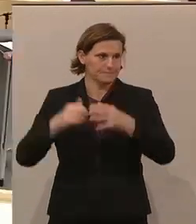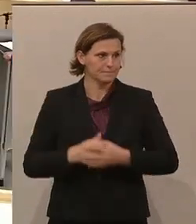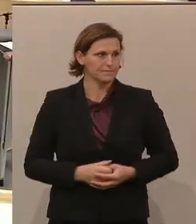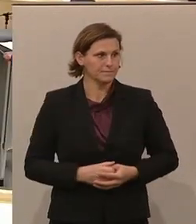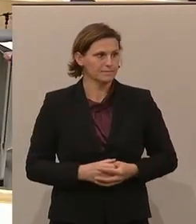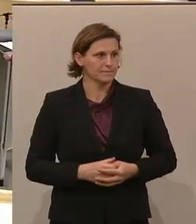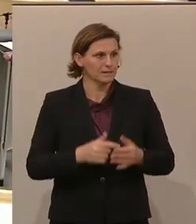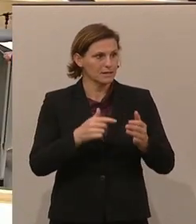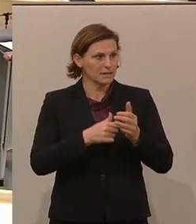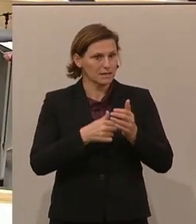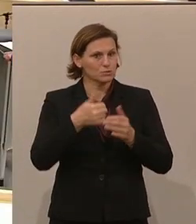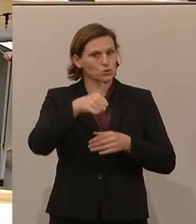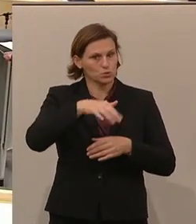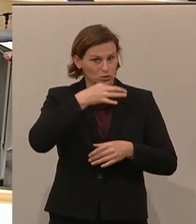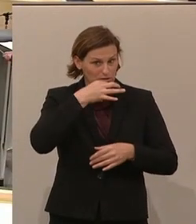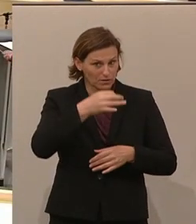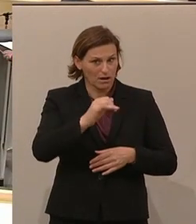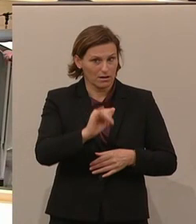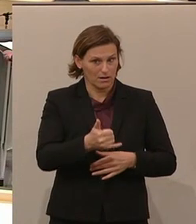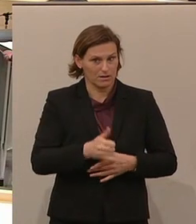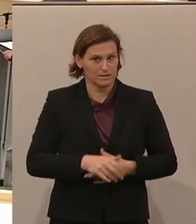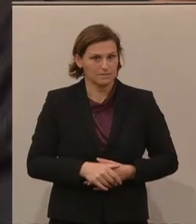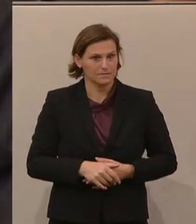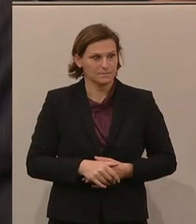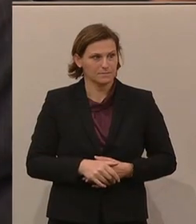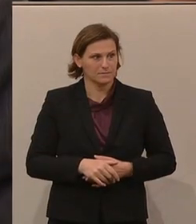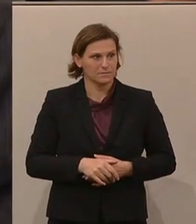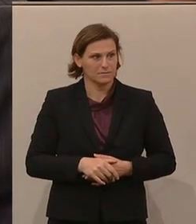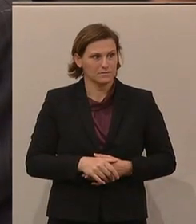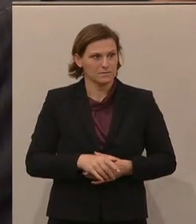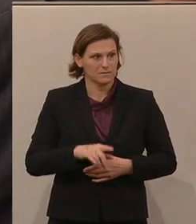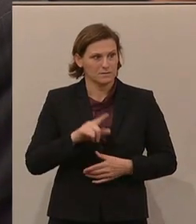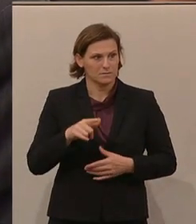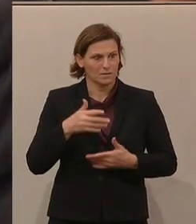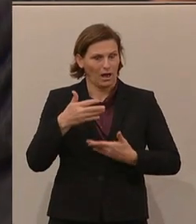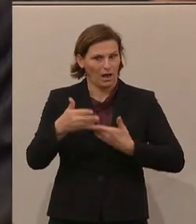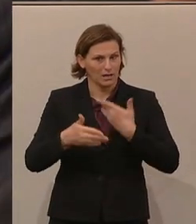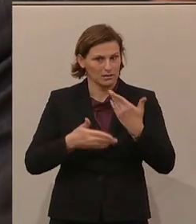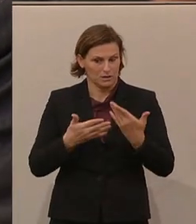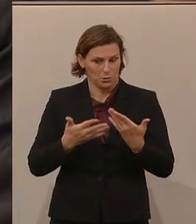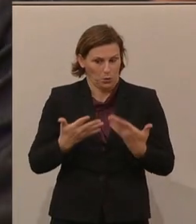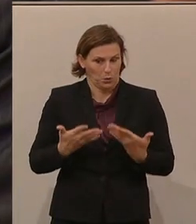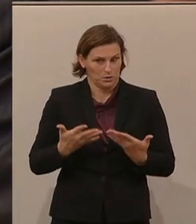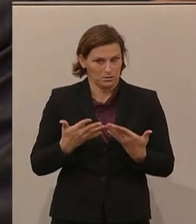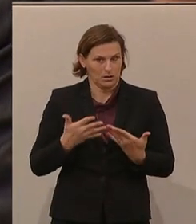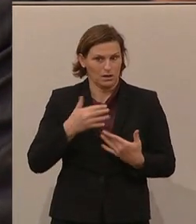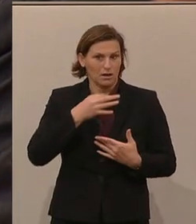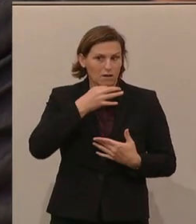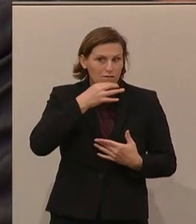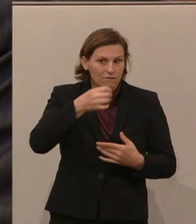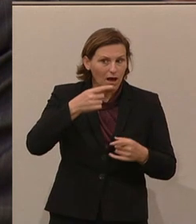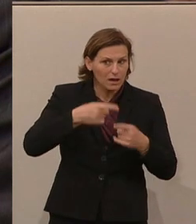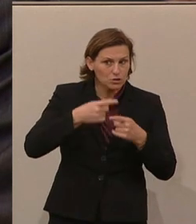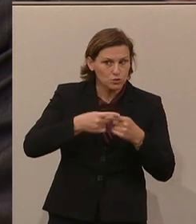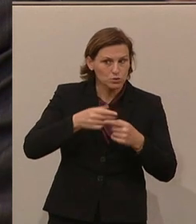Gibt es noch eine Zusatzfrage? Es handelt sich hier bei diesem Format heute um eine Fragestunde an den Minister und